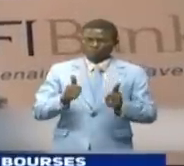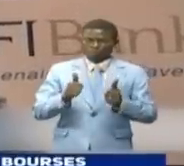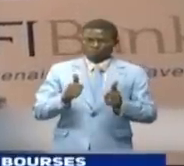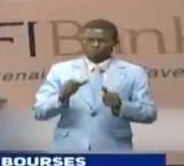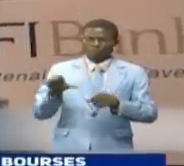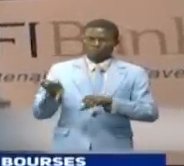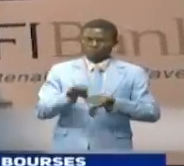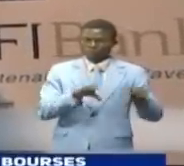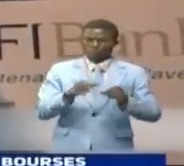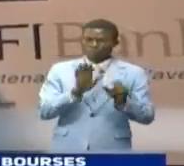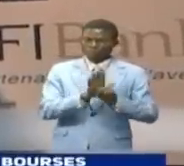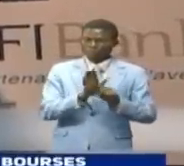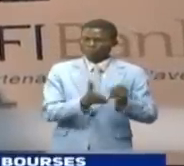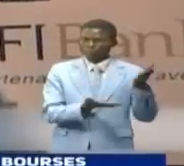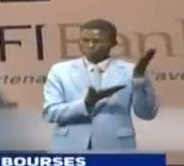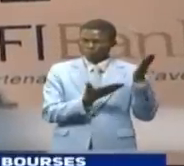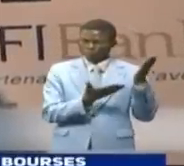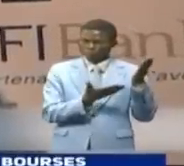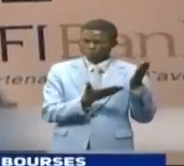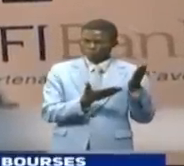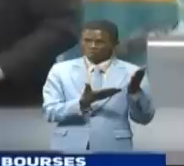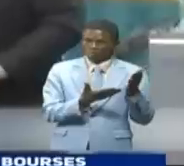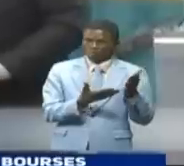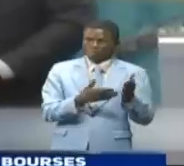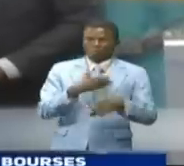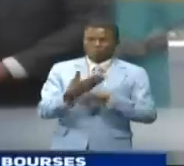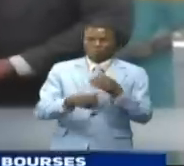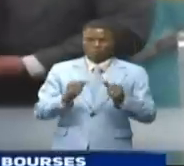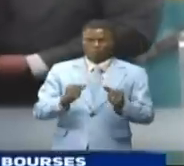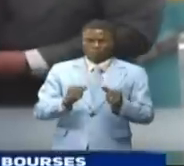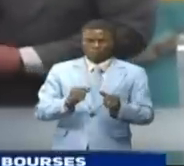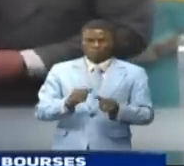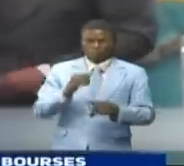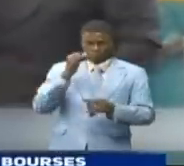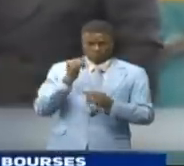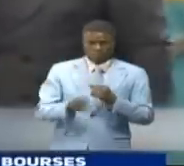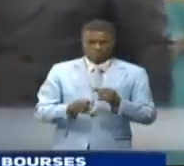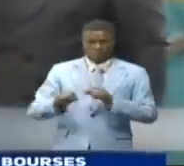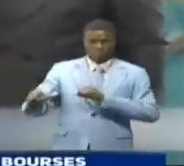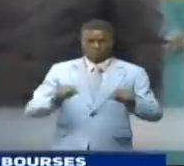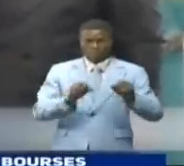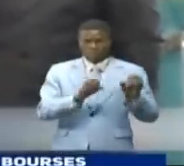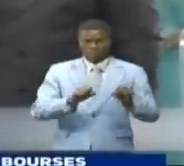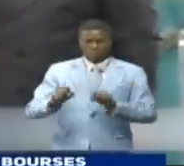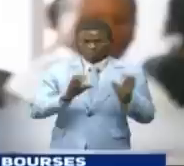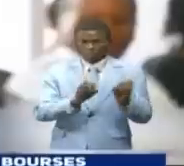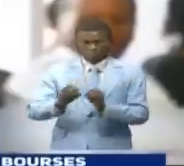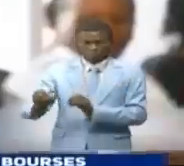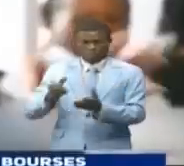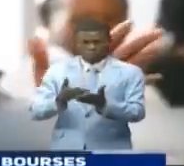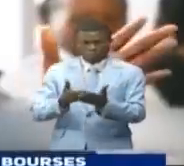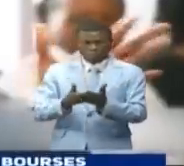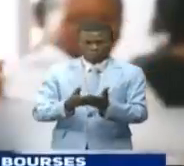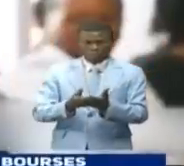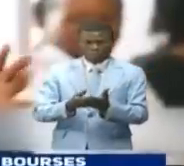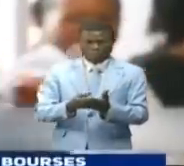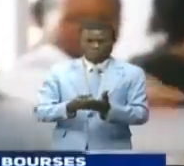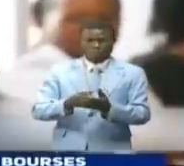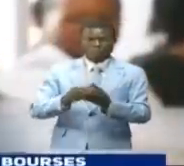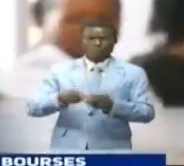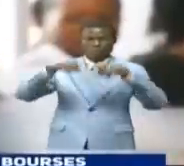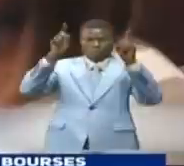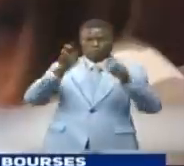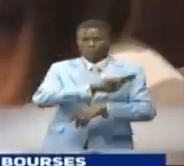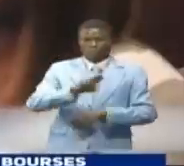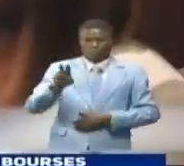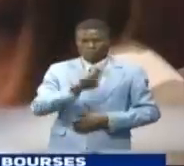actions ponctuelles n'ont que très peu d'effet. À l'issue du concours organisé à cet effet, au titre de l'édition